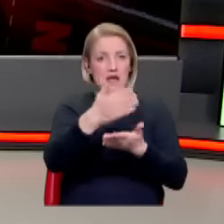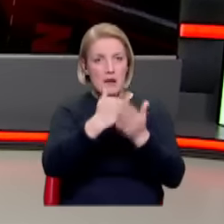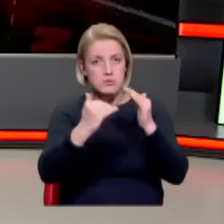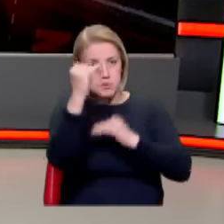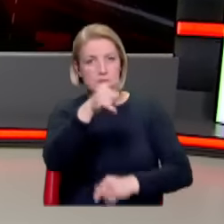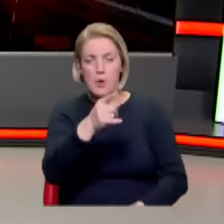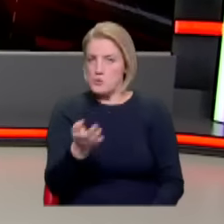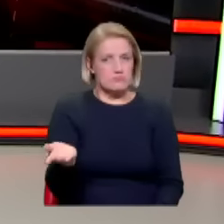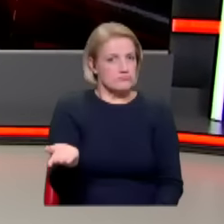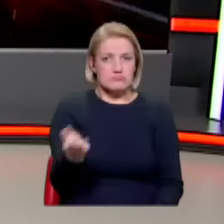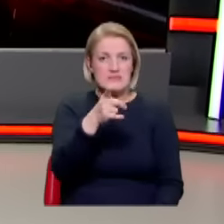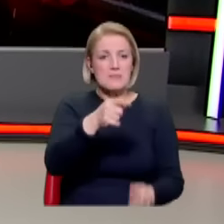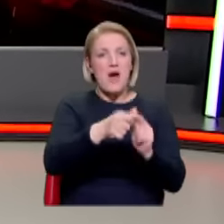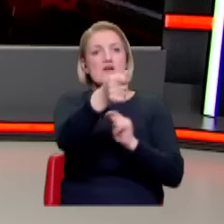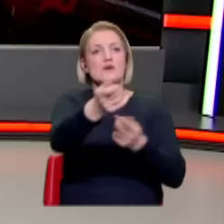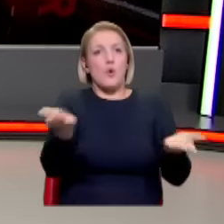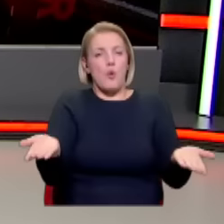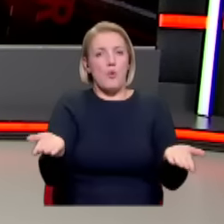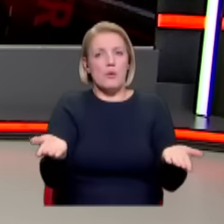Yok.